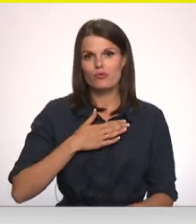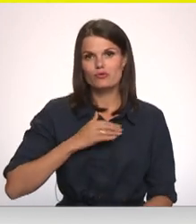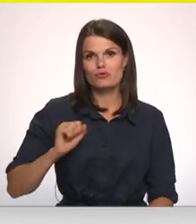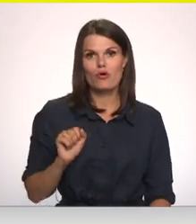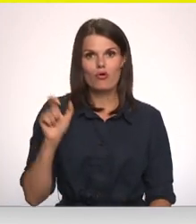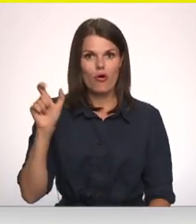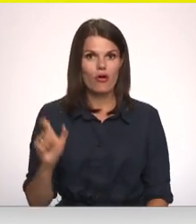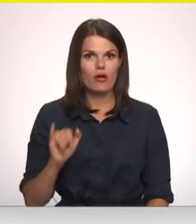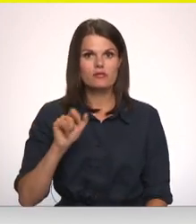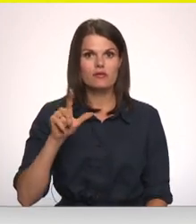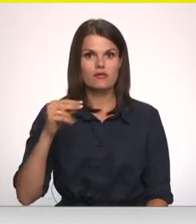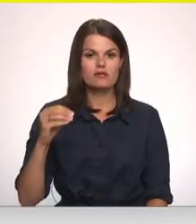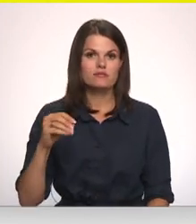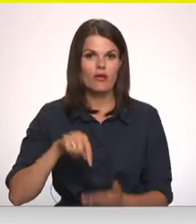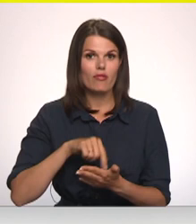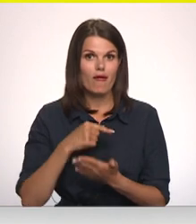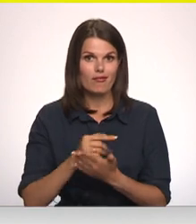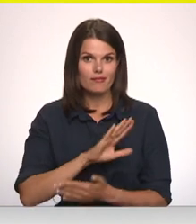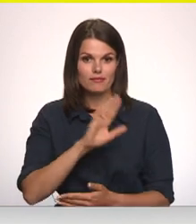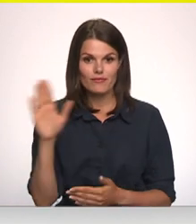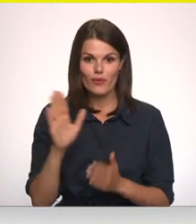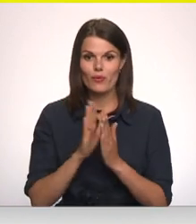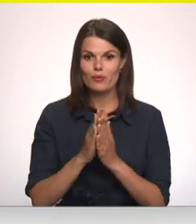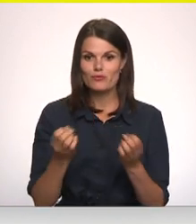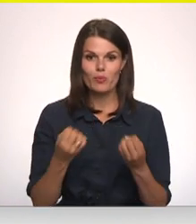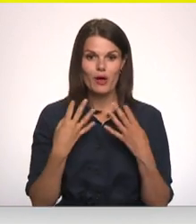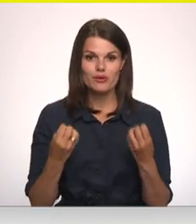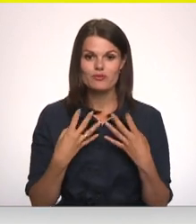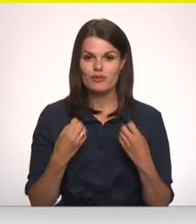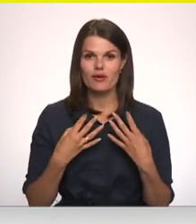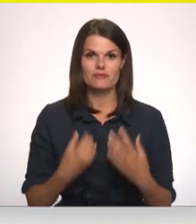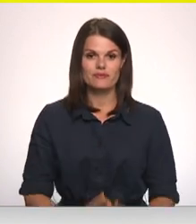svētkiem ko vairāk. Sveika, Ilze! Vai tu mūs dzirdi?